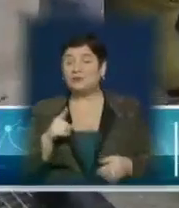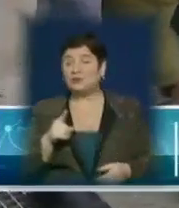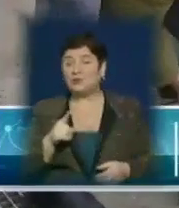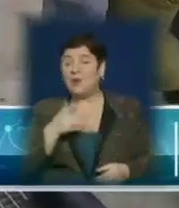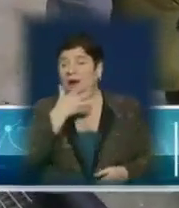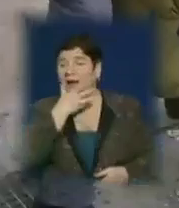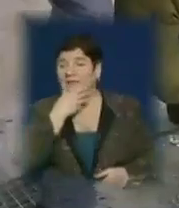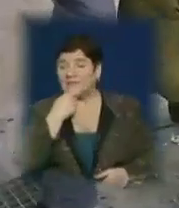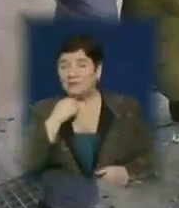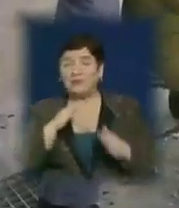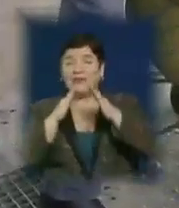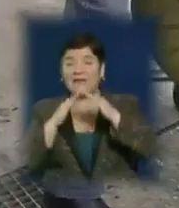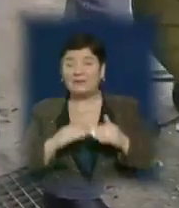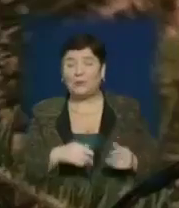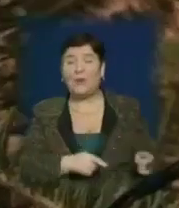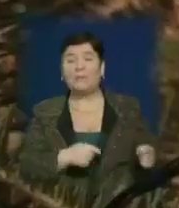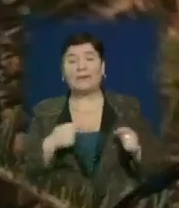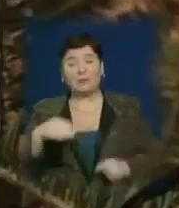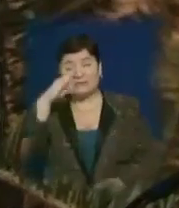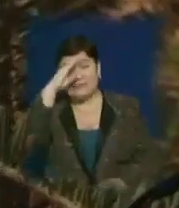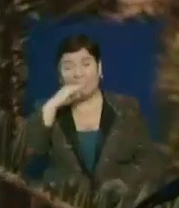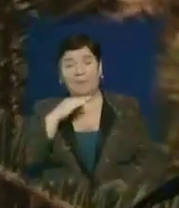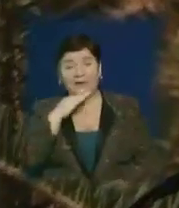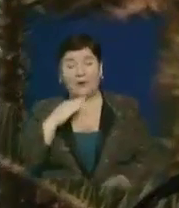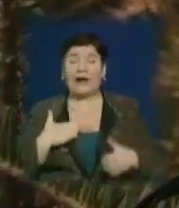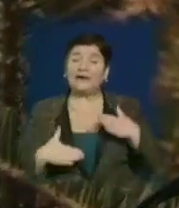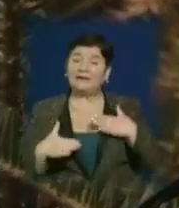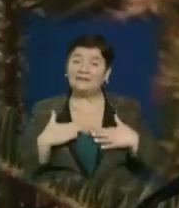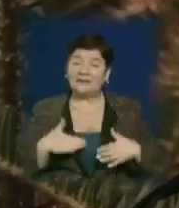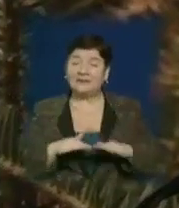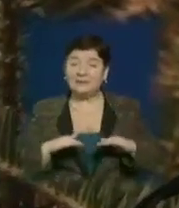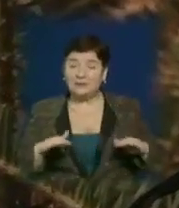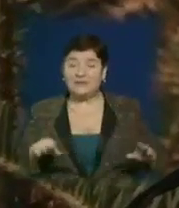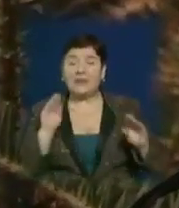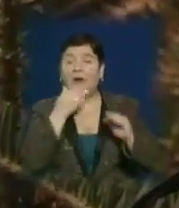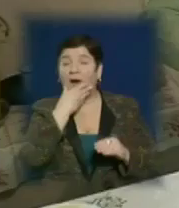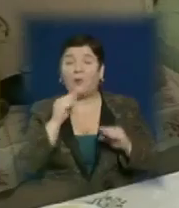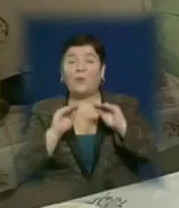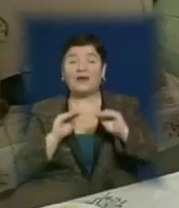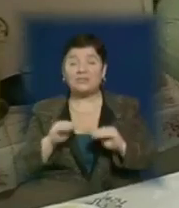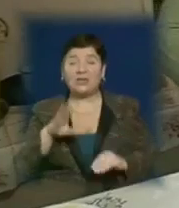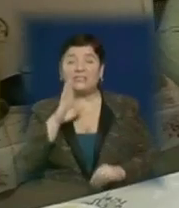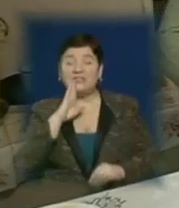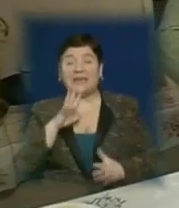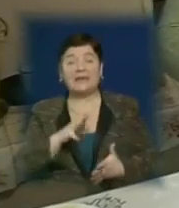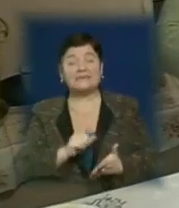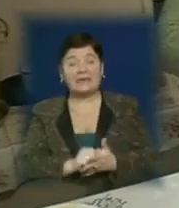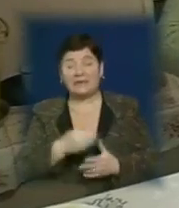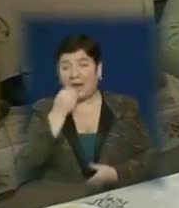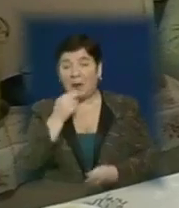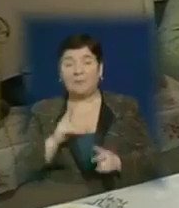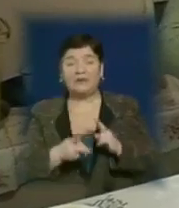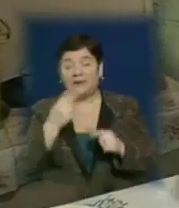красуню до хати приносить батько, а діти з радістю прикрашають. Жінки в цей час зайняті